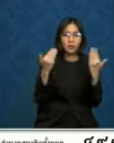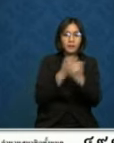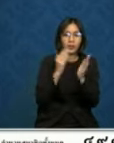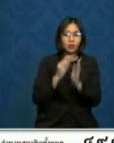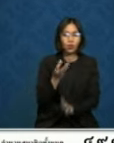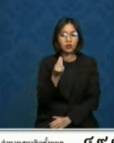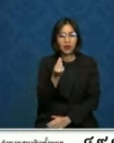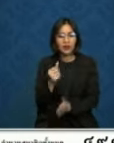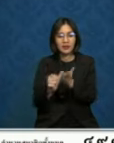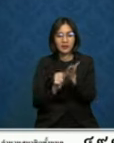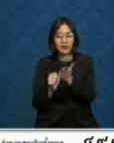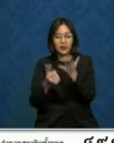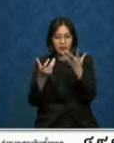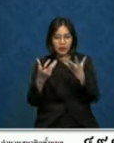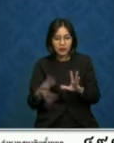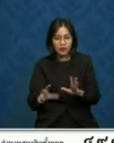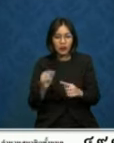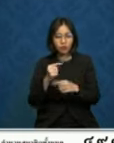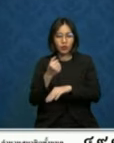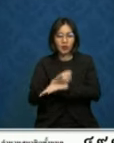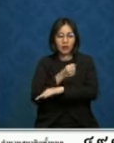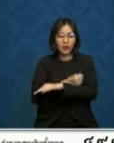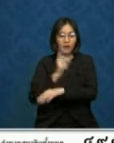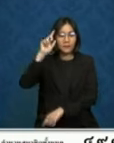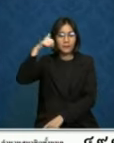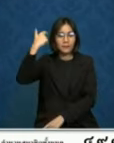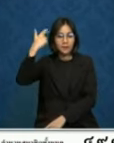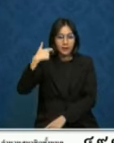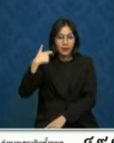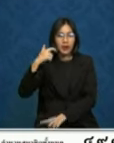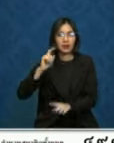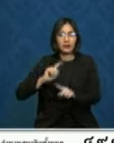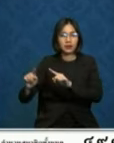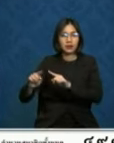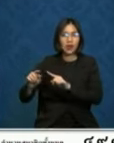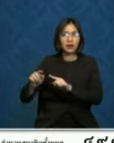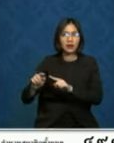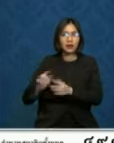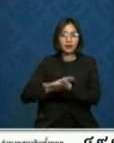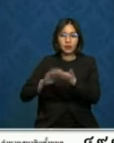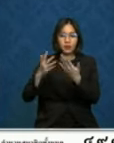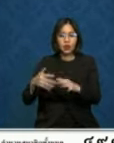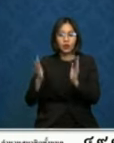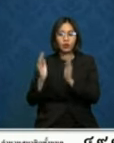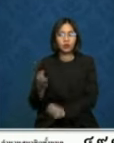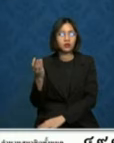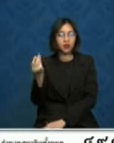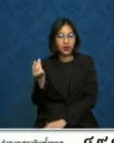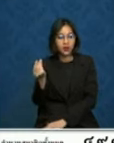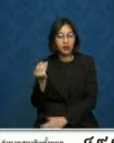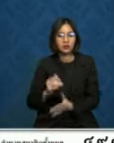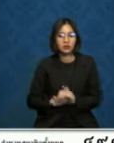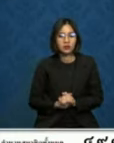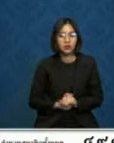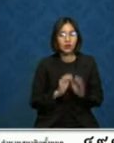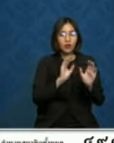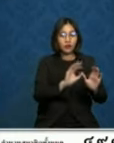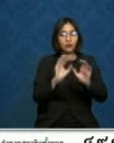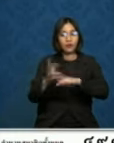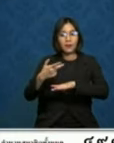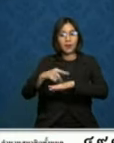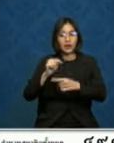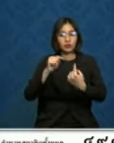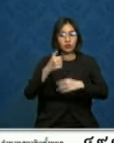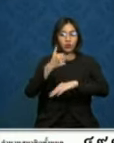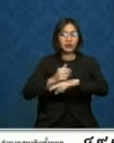ก้กลับคืนไปให้กับแรงงานต่างด้าวของผู้ประกอบการแล้วทั้งหมดกี่รายครับฝากท่านประธานไปถึงรัฐ